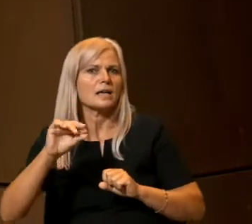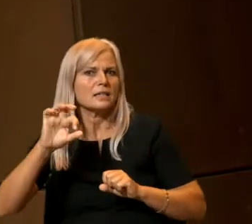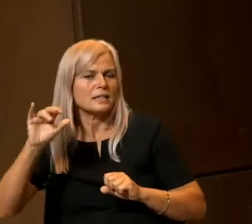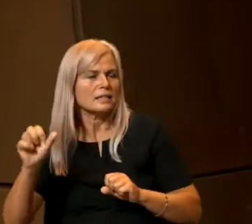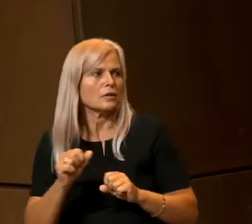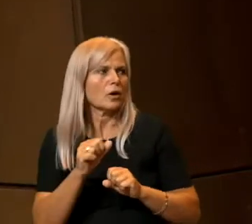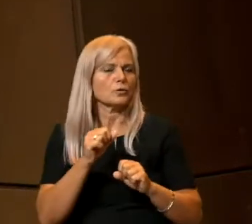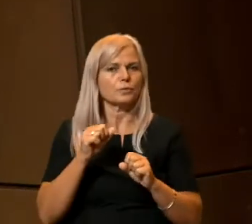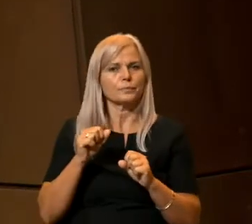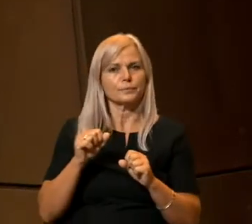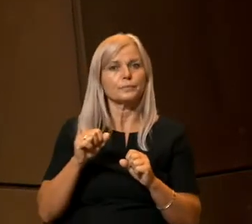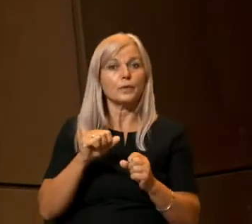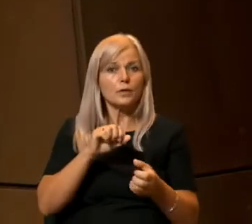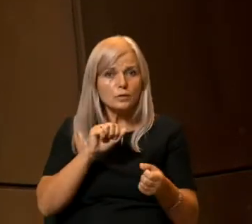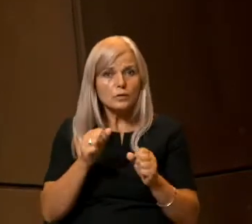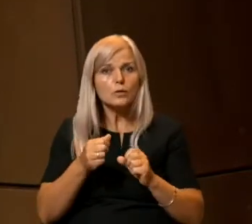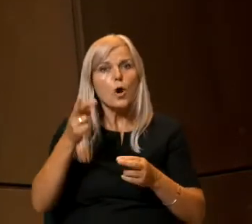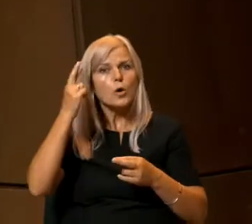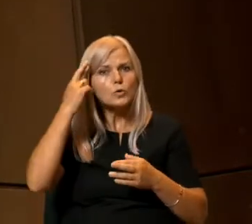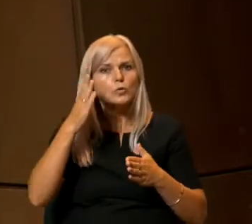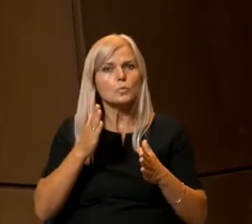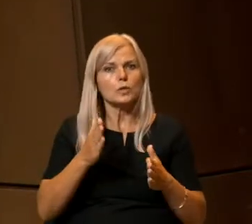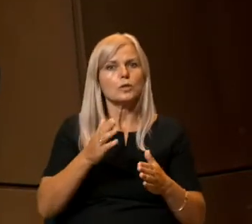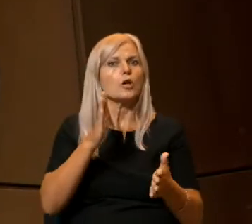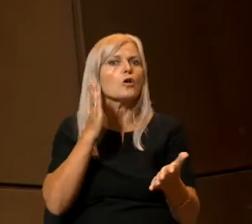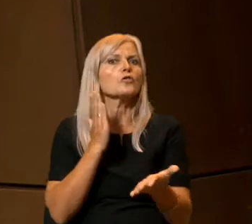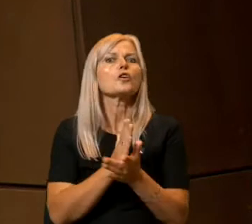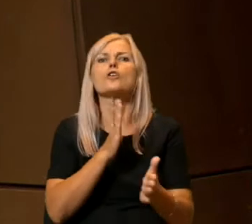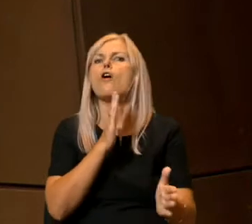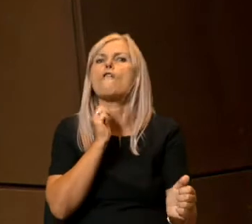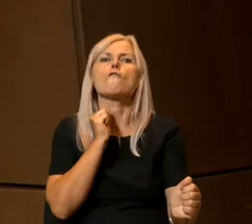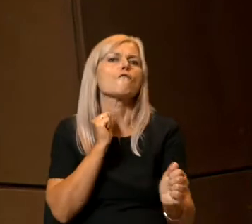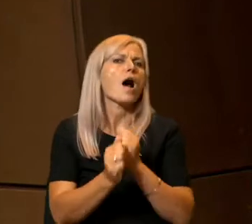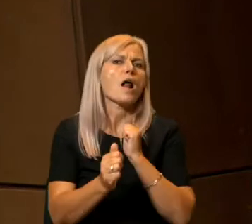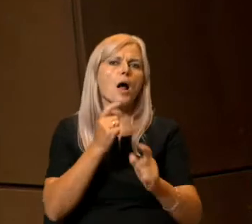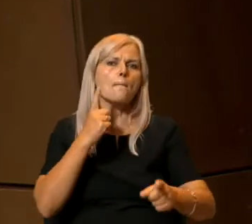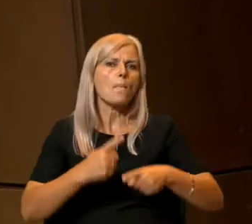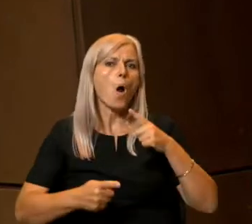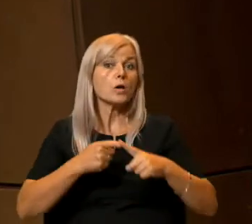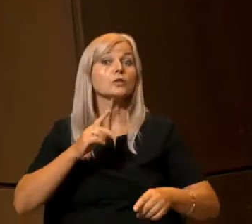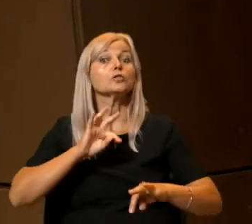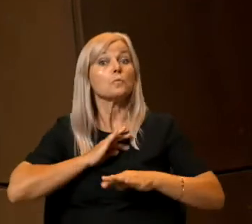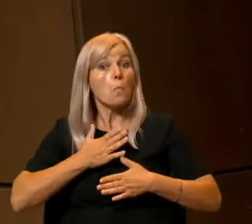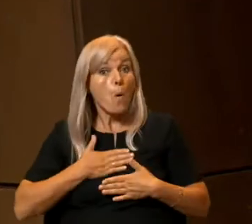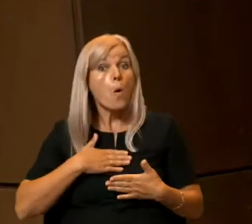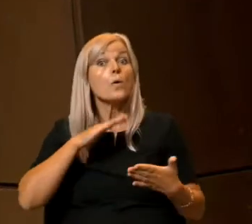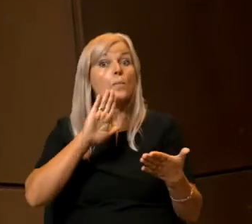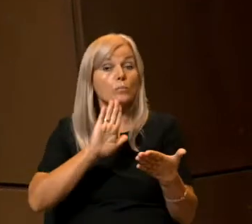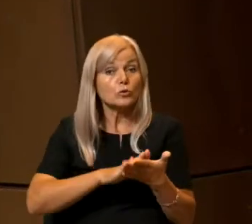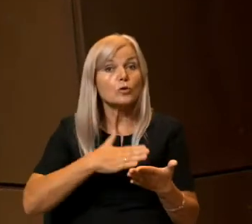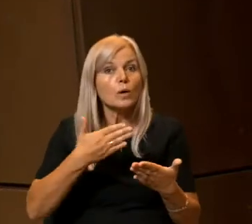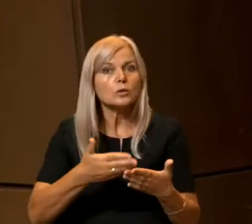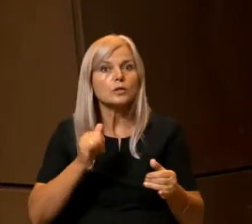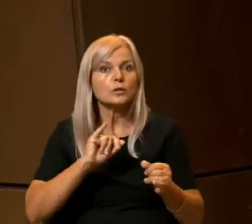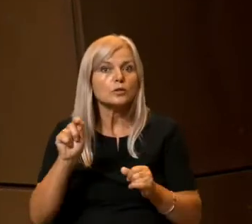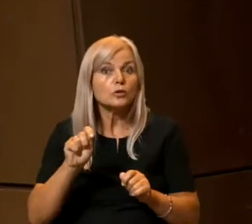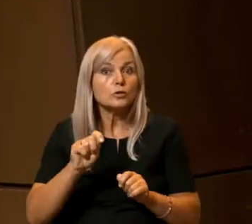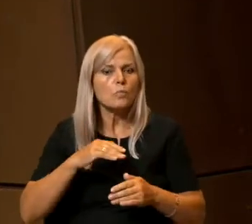którą interpretuję dość szeroko. Nie jest to tylko walka polityczna. Moim ulubionym przykładem jest to, że gdy budzimy się